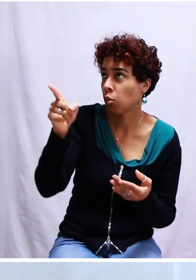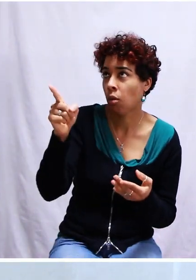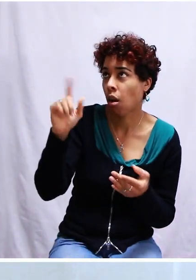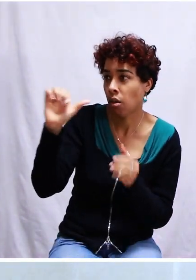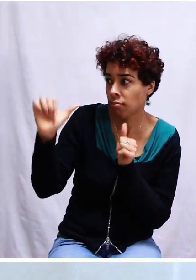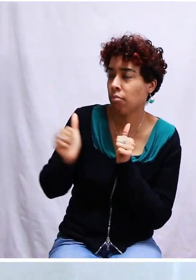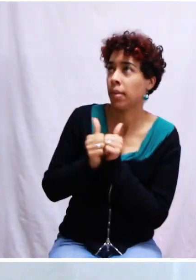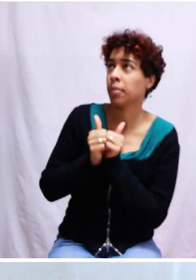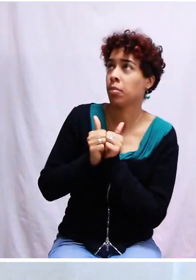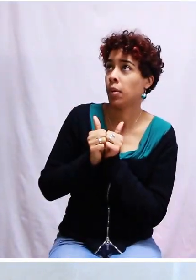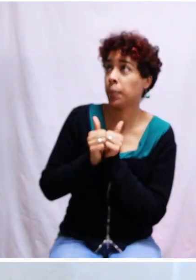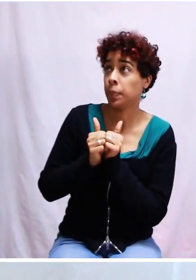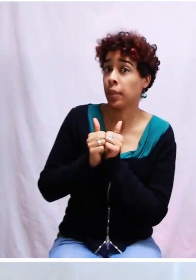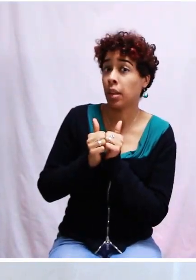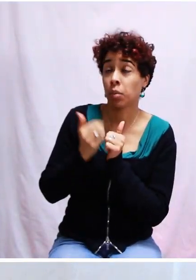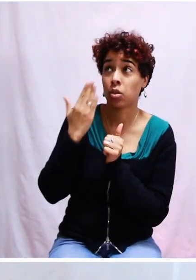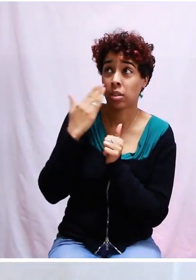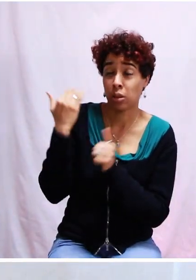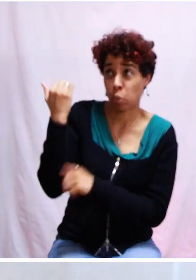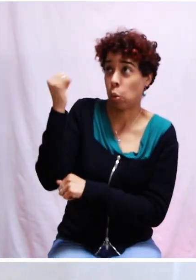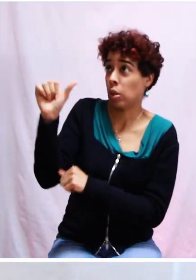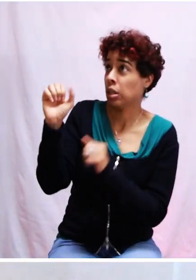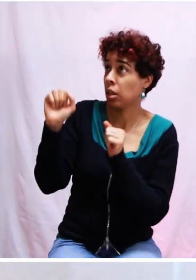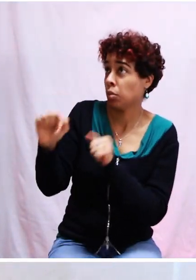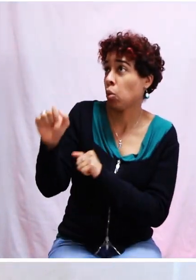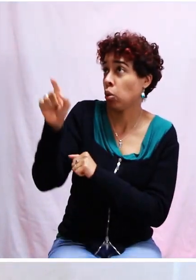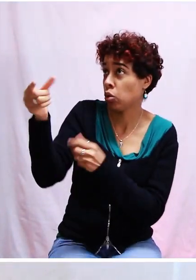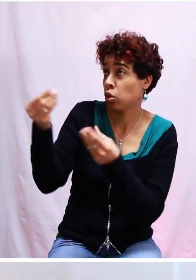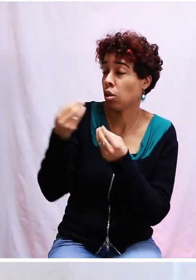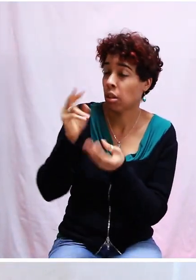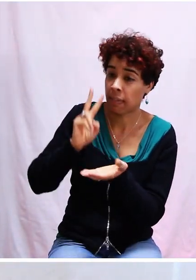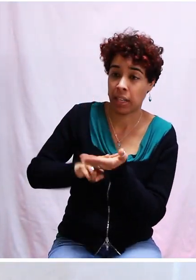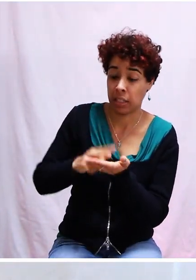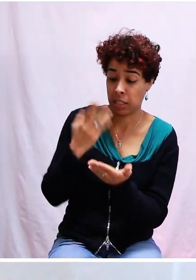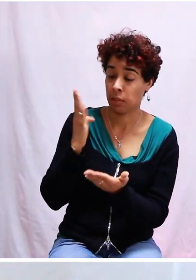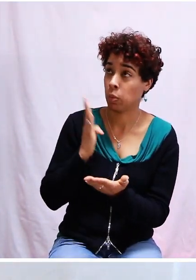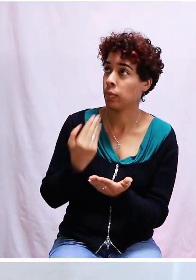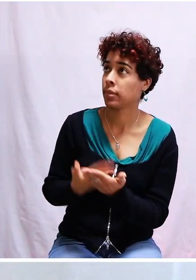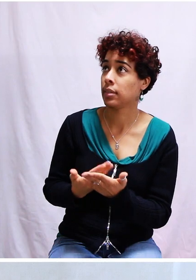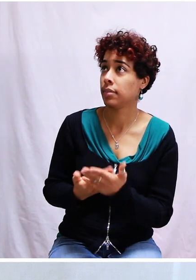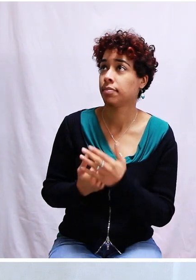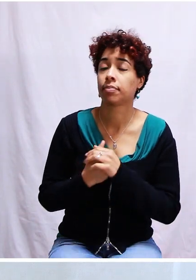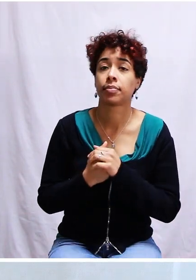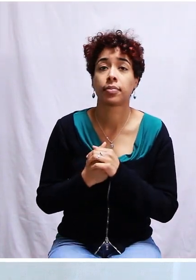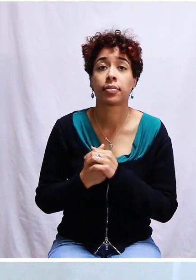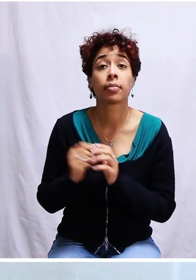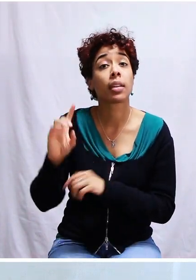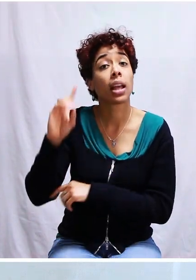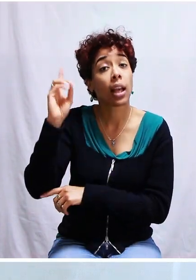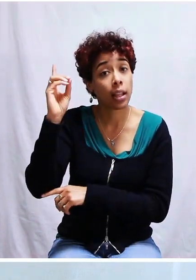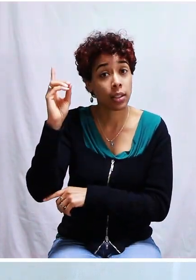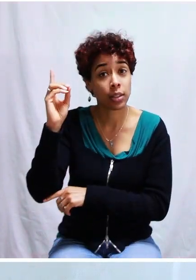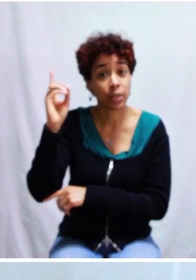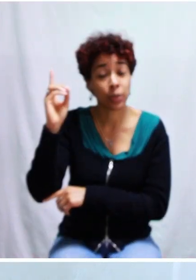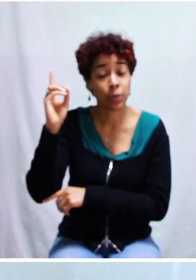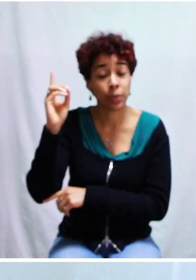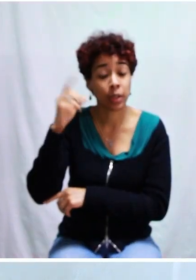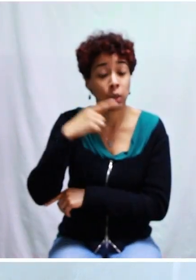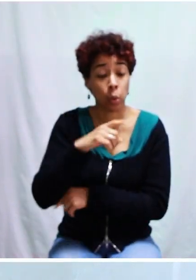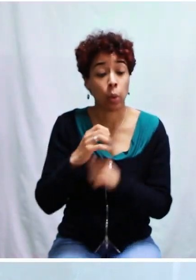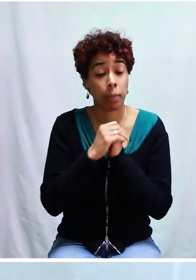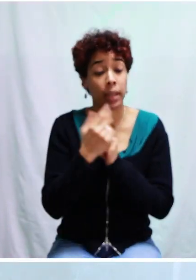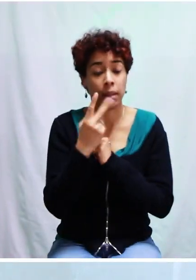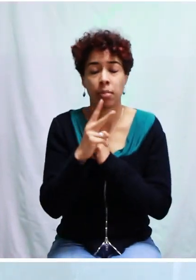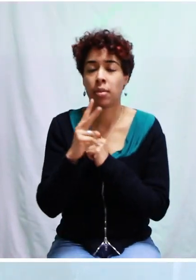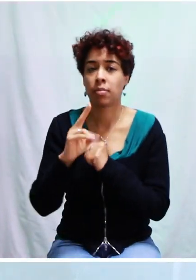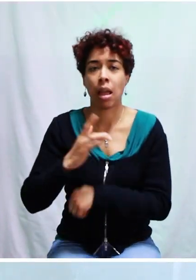tu sois de mon côté, parce que je sais qu'il y a que toi qui est la vérité et j'ai besoin de ça. Et Dieu, la Bible nous dit que la prière de